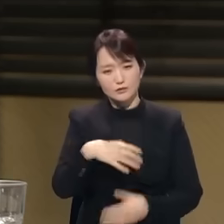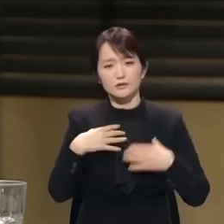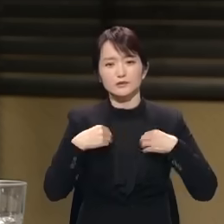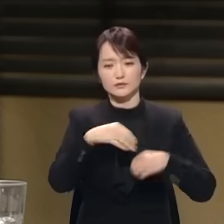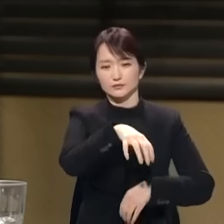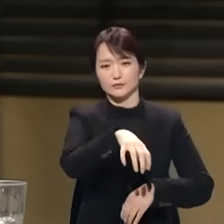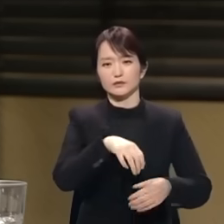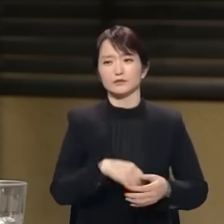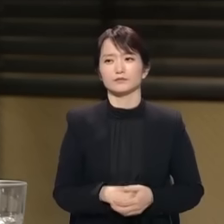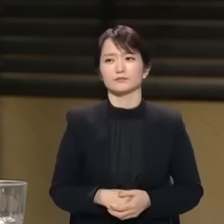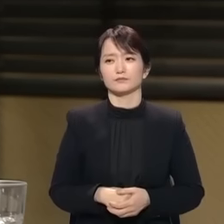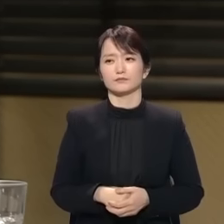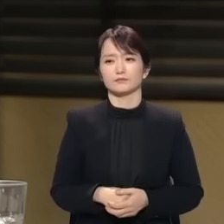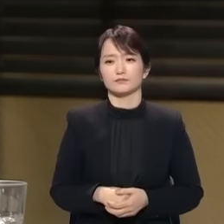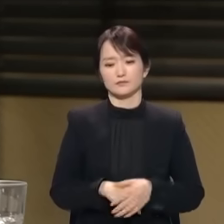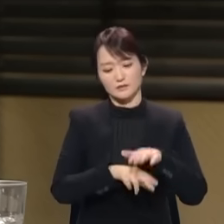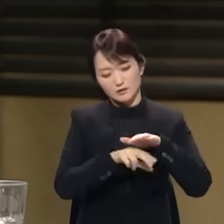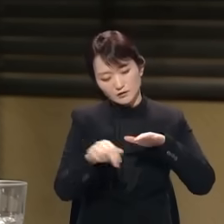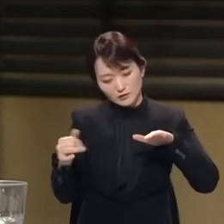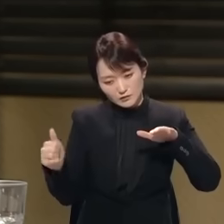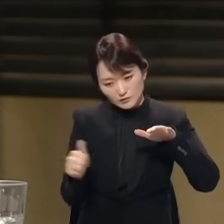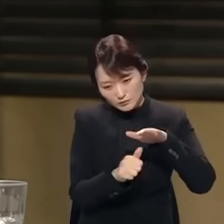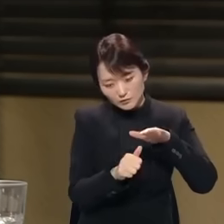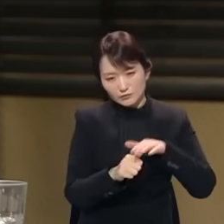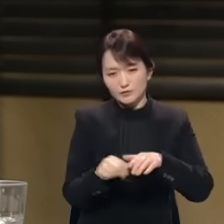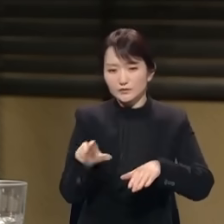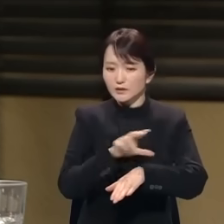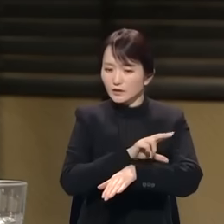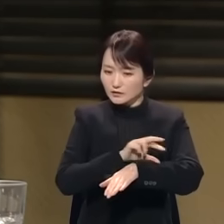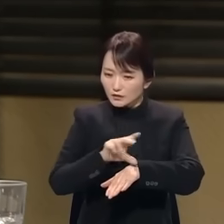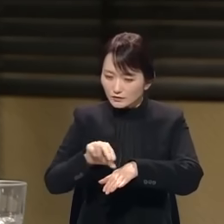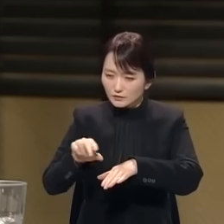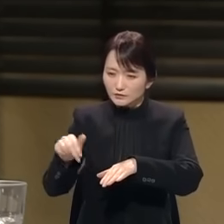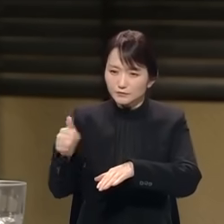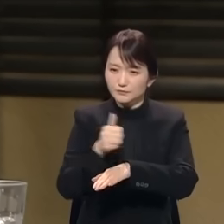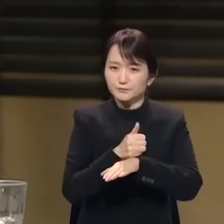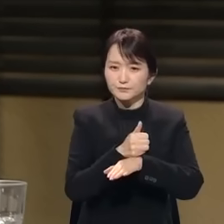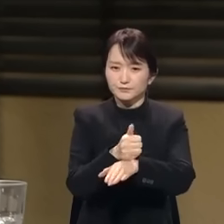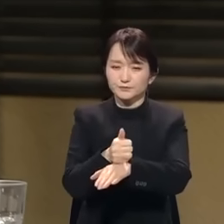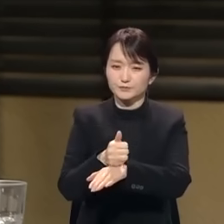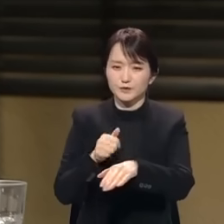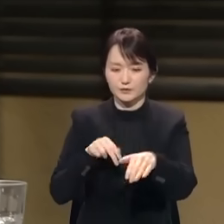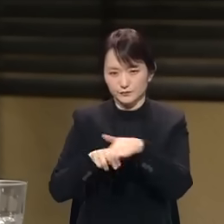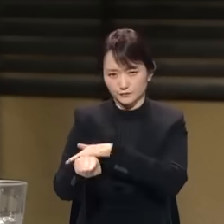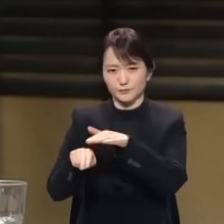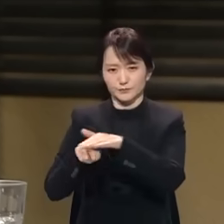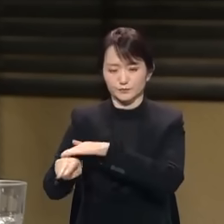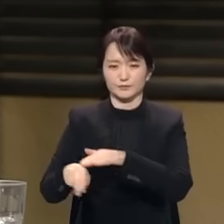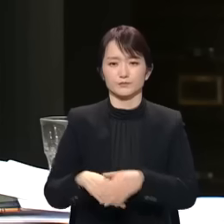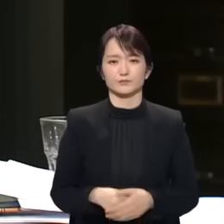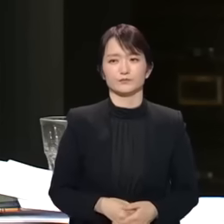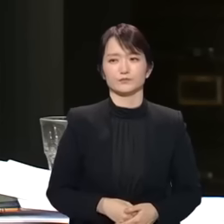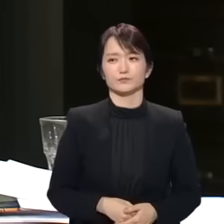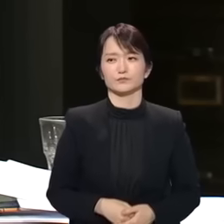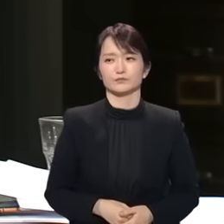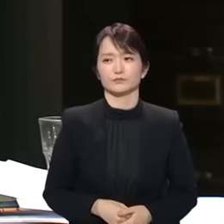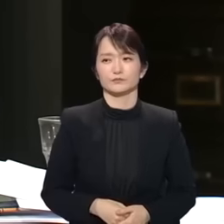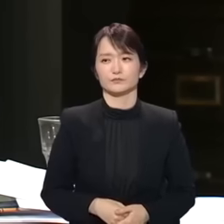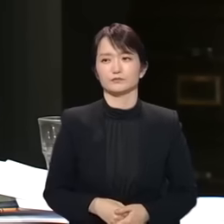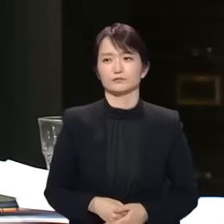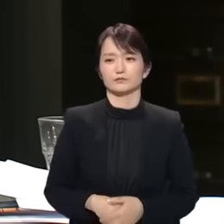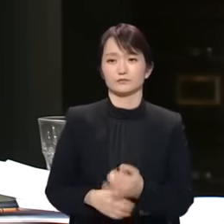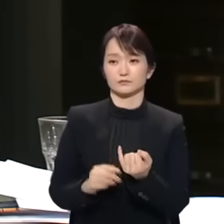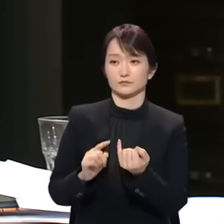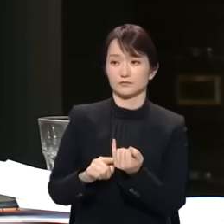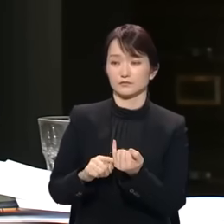것처럼 이동원 지하철 뭐 경전철 이런 대중 교통을 이용하면서 추적을 피했습니다 그 내연 뭐 어떻게